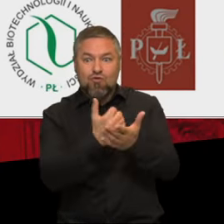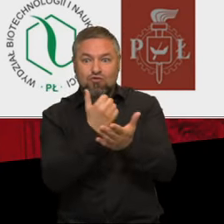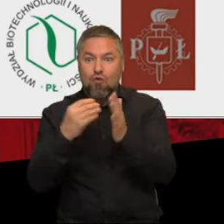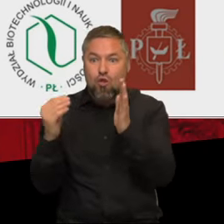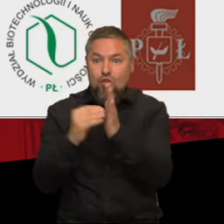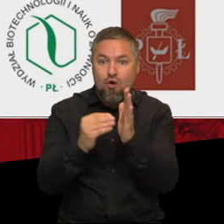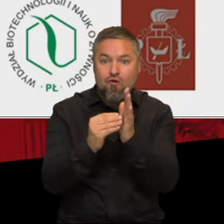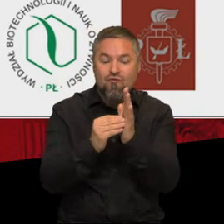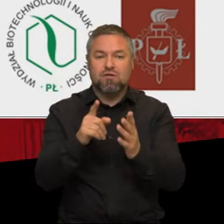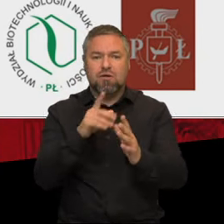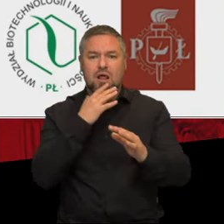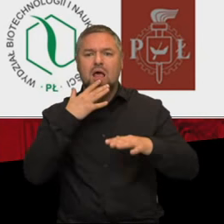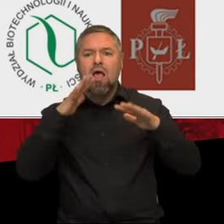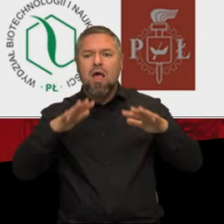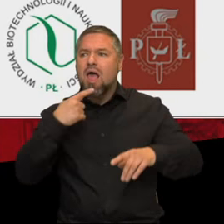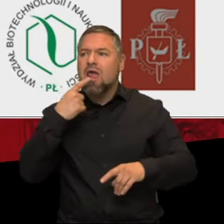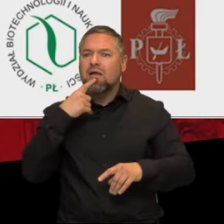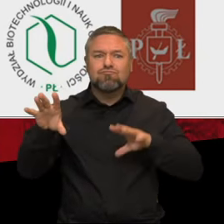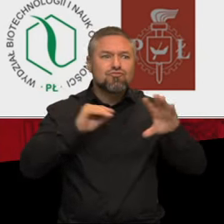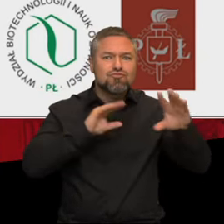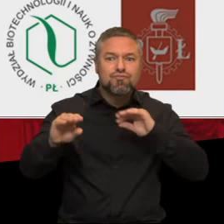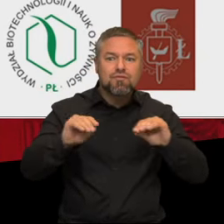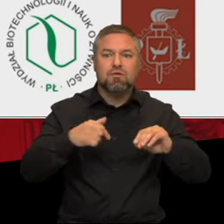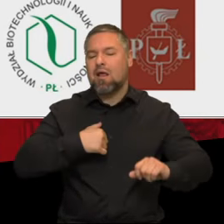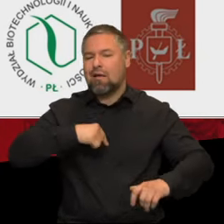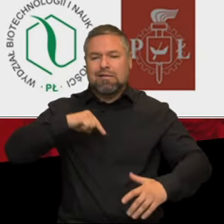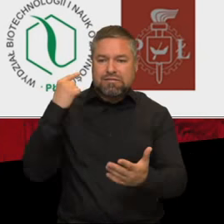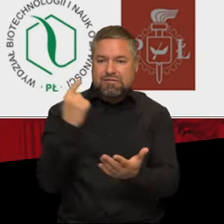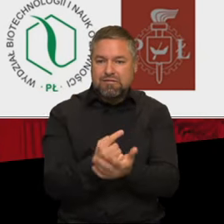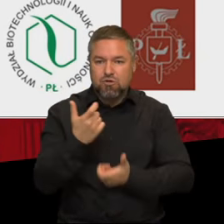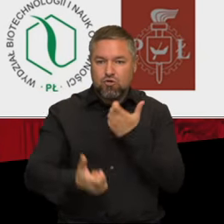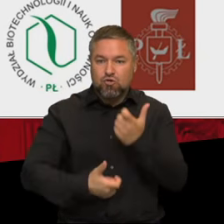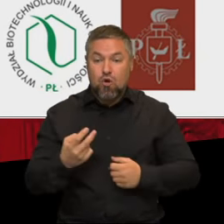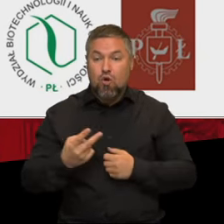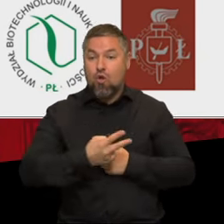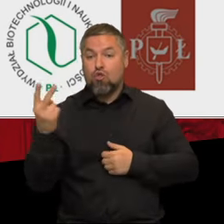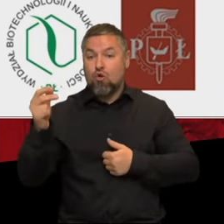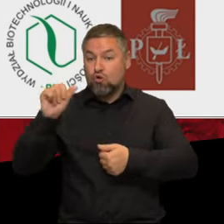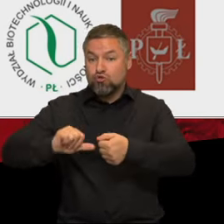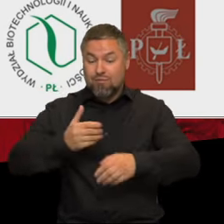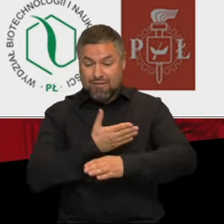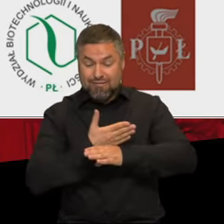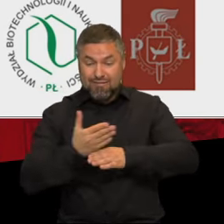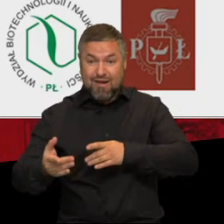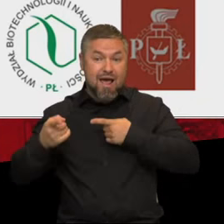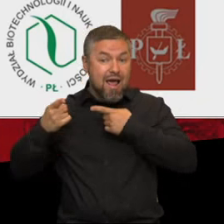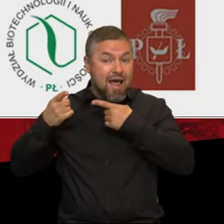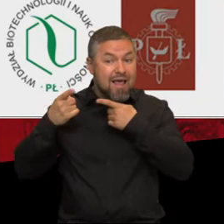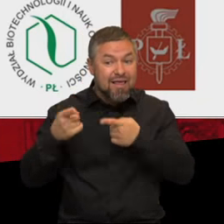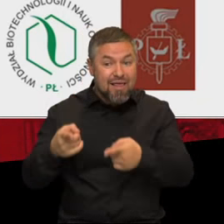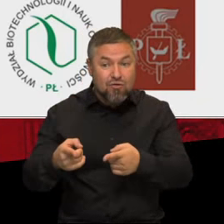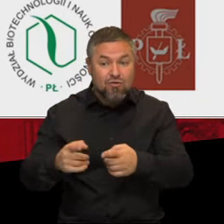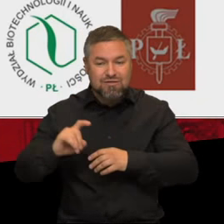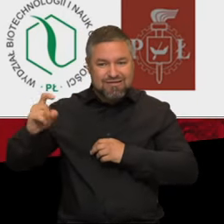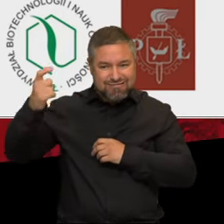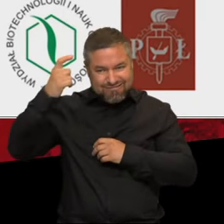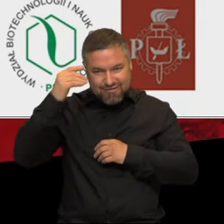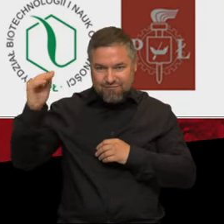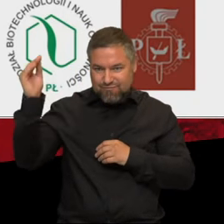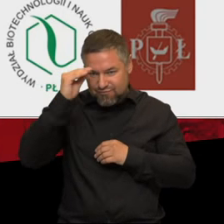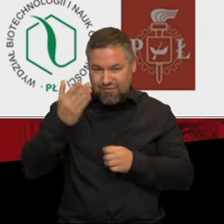doświadczenia, obiegał się z tym językiem. Dlatego podjąłem decyzję, żeby na drugi stopień kontynuować mój kierunek na Centrum